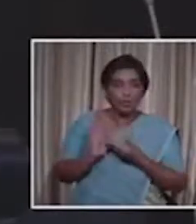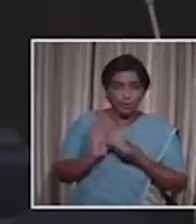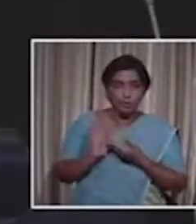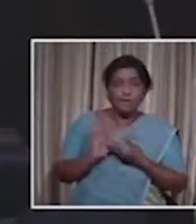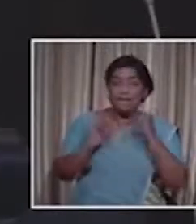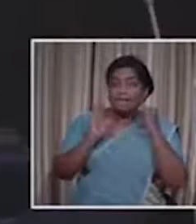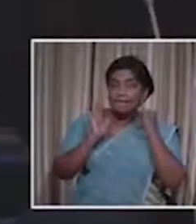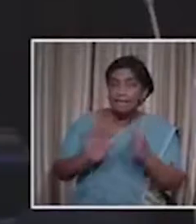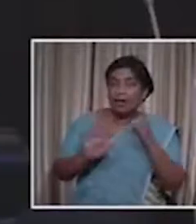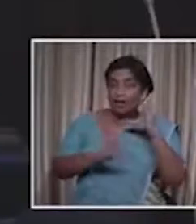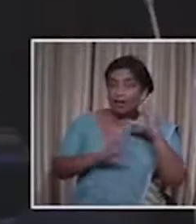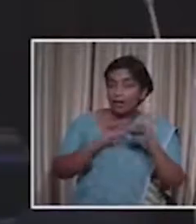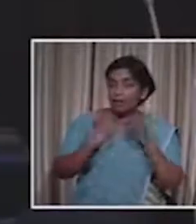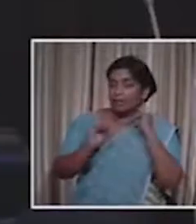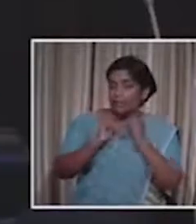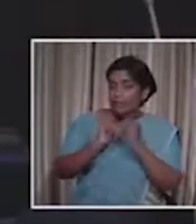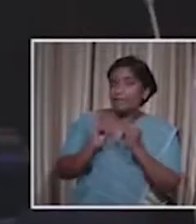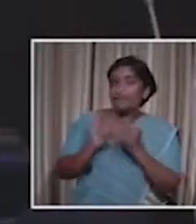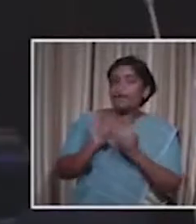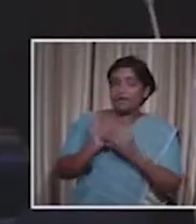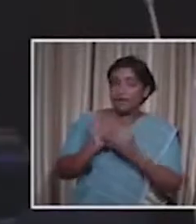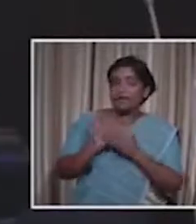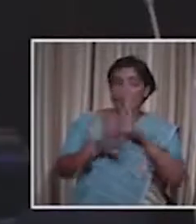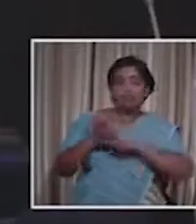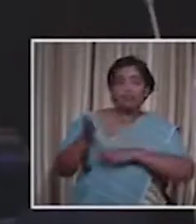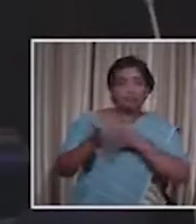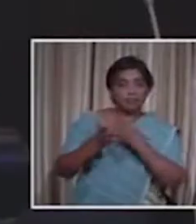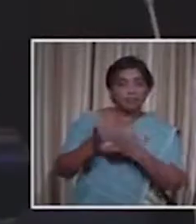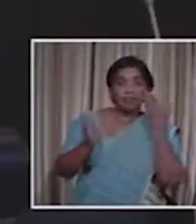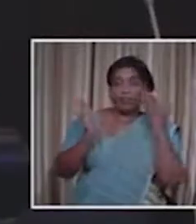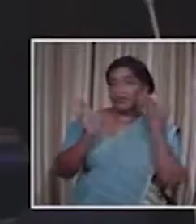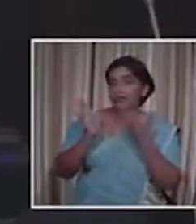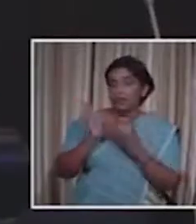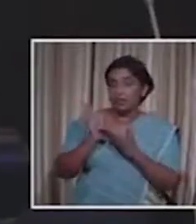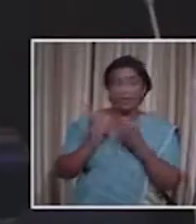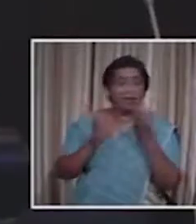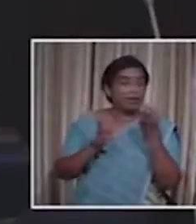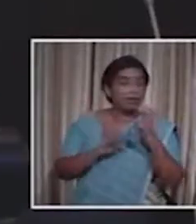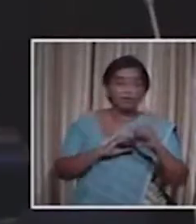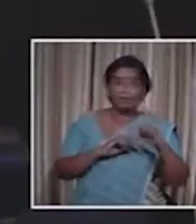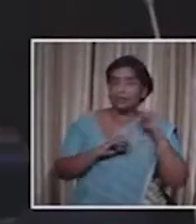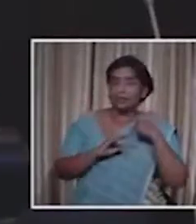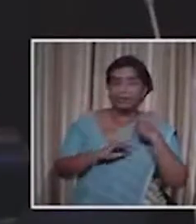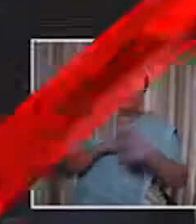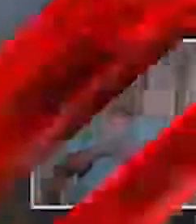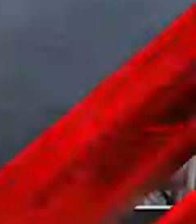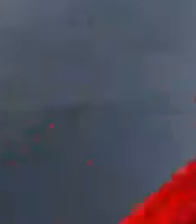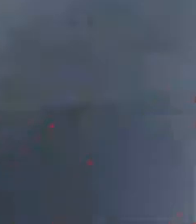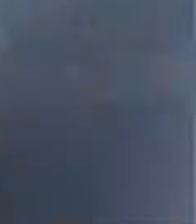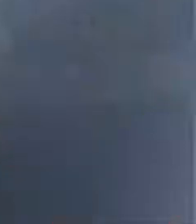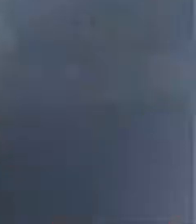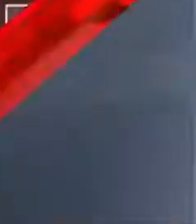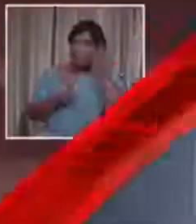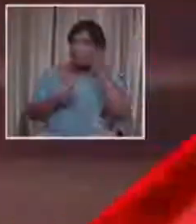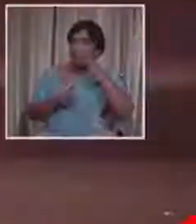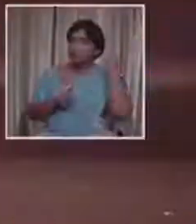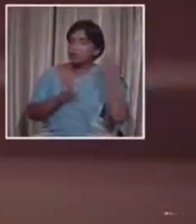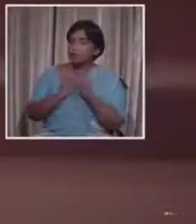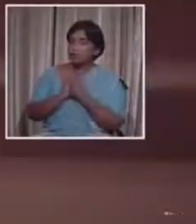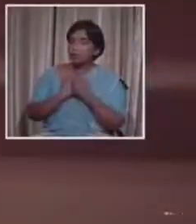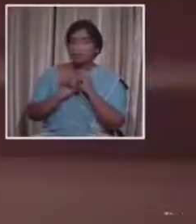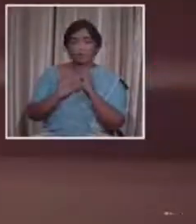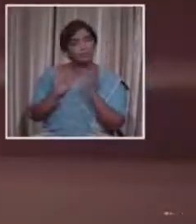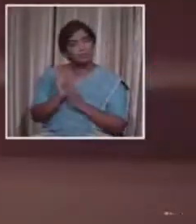மத்த எதிர்பார்க்கிற அயவை வார்த்தாவாக் ஒய்க்கியன ஆர்த்திக தத்துவ கபே மூல்ய தத்துவத்துல நெஹ.